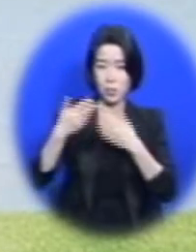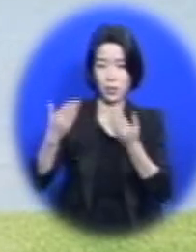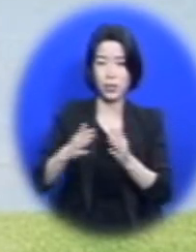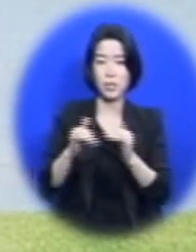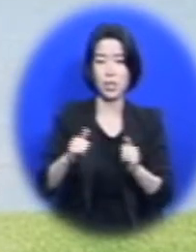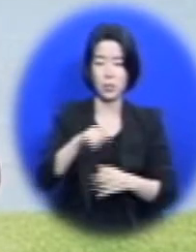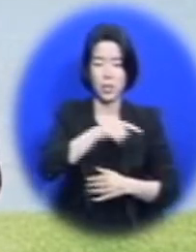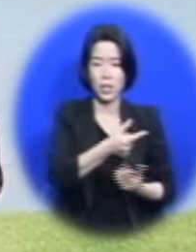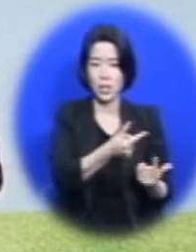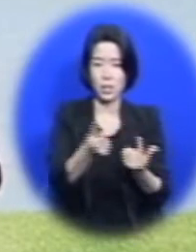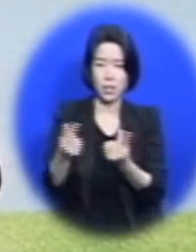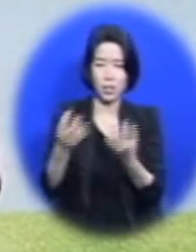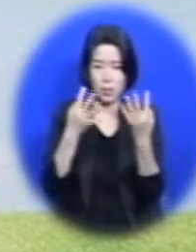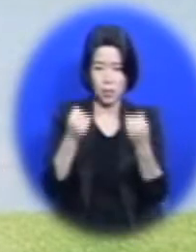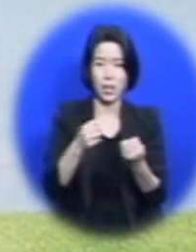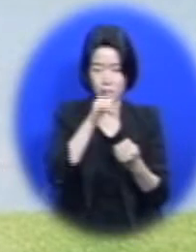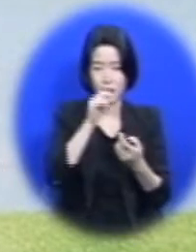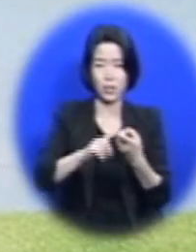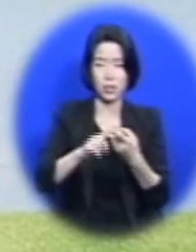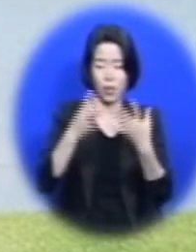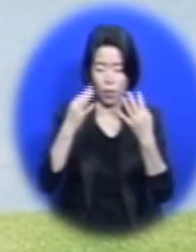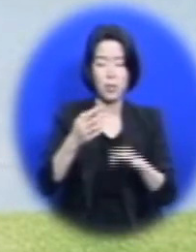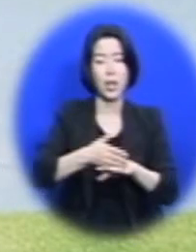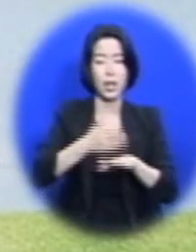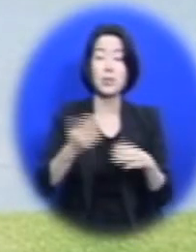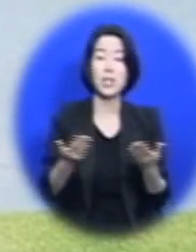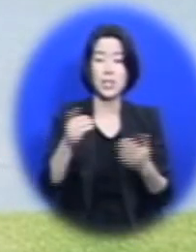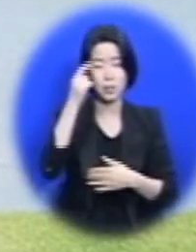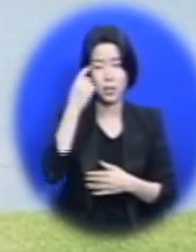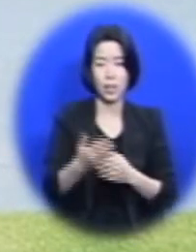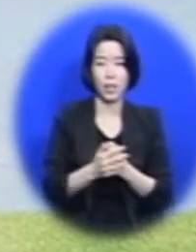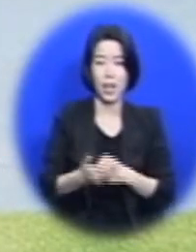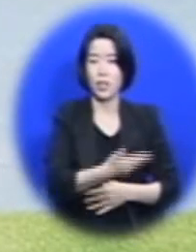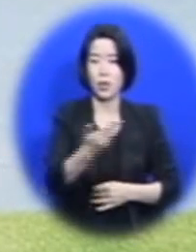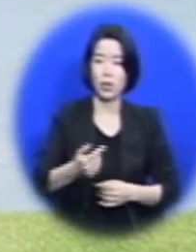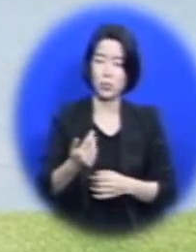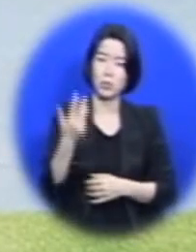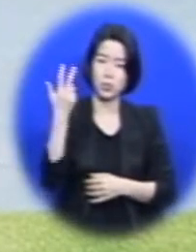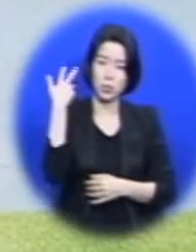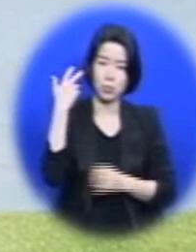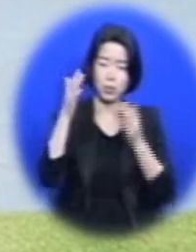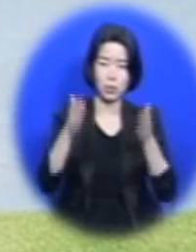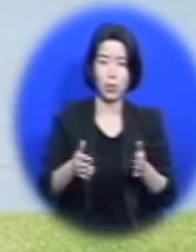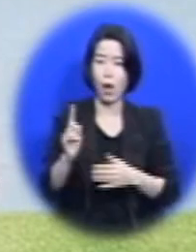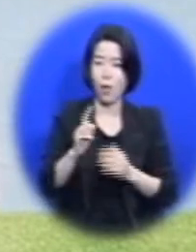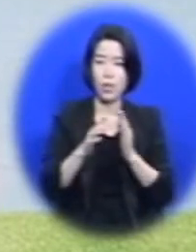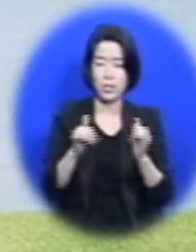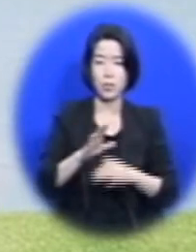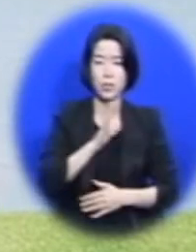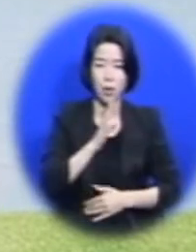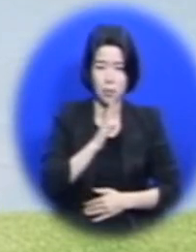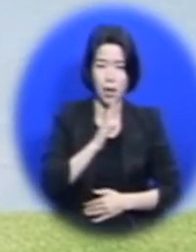사람들이 이렇게 많다는 것이 얼마나 감사한 일입니까? 여러분, 지난 한 주간 동안 어떤 분들은